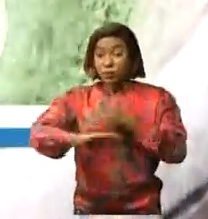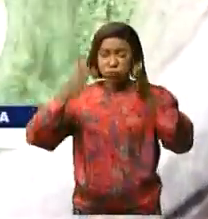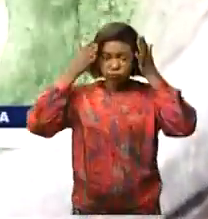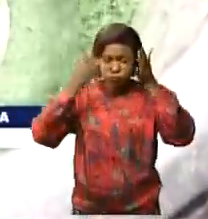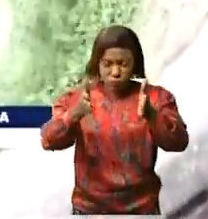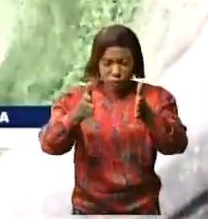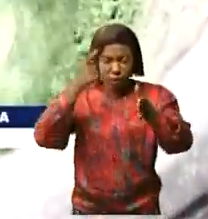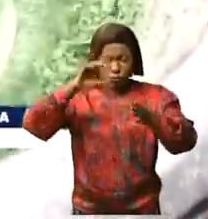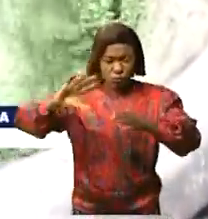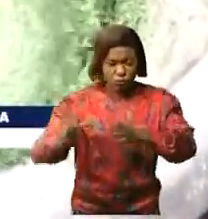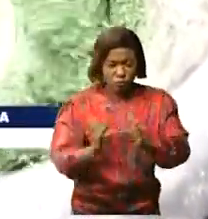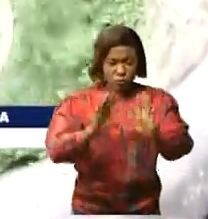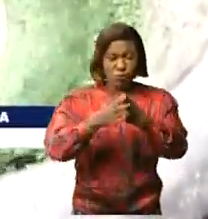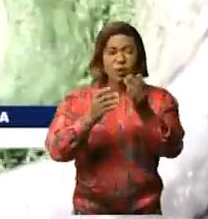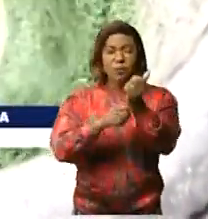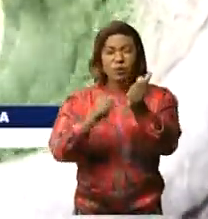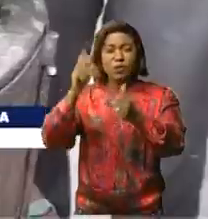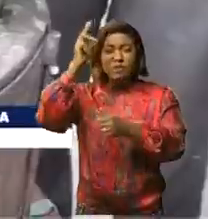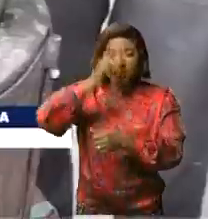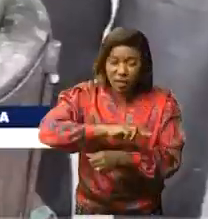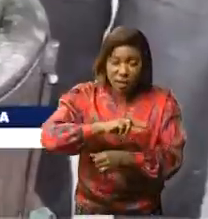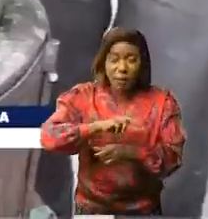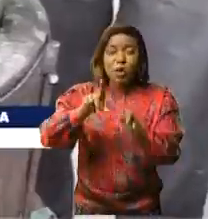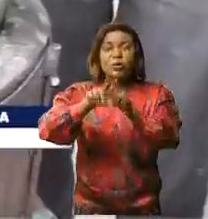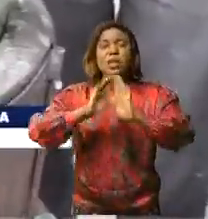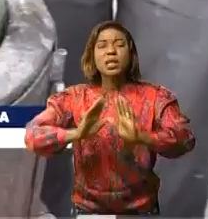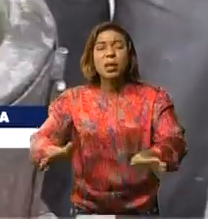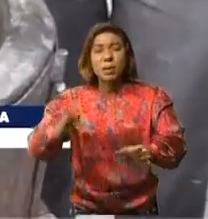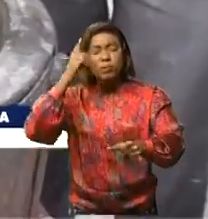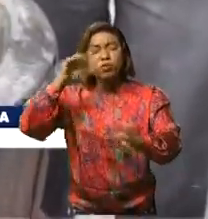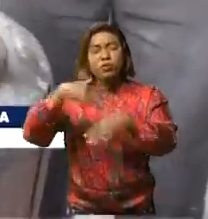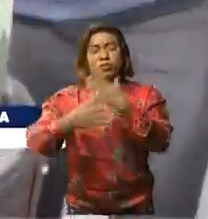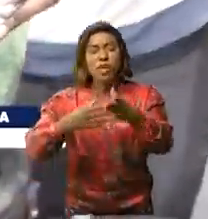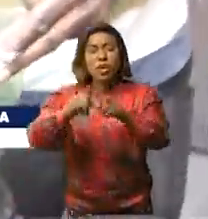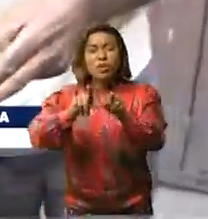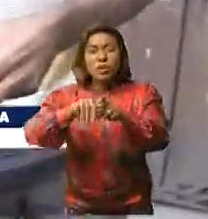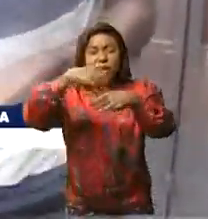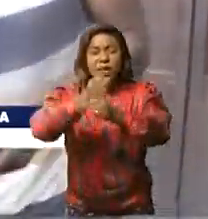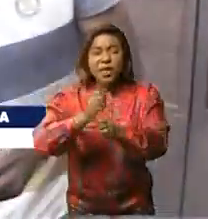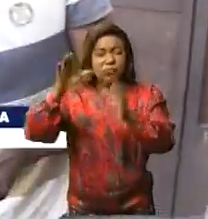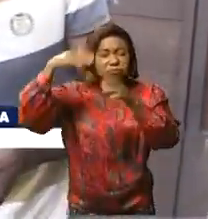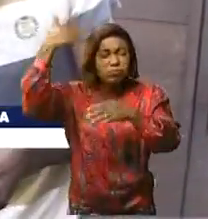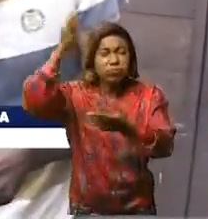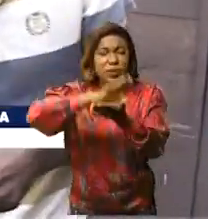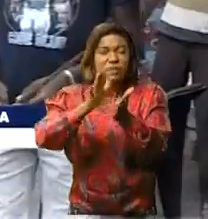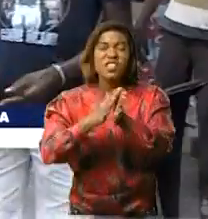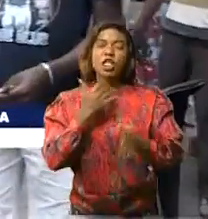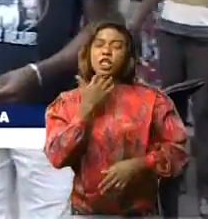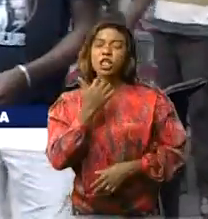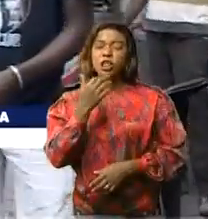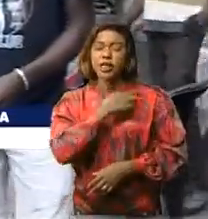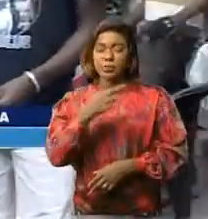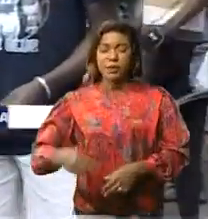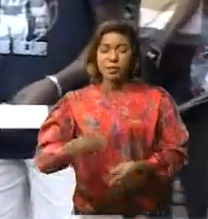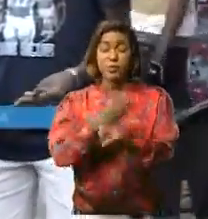charge de toutes les personnes vulnérables capables d'entreprendre et pourquoi pas devenir futurs millionnaires de la